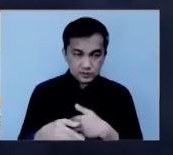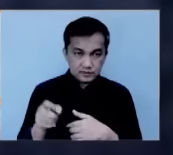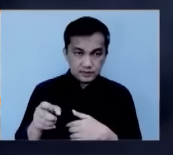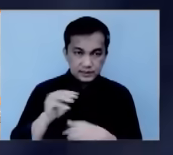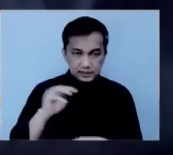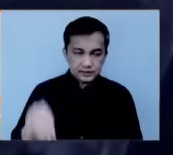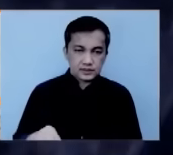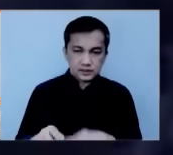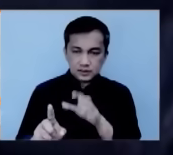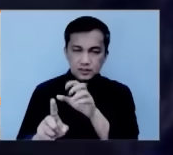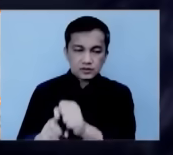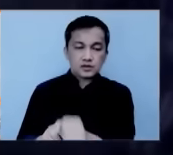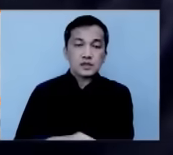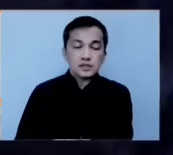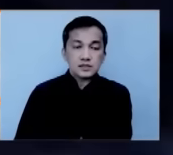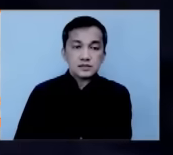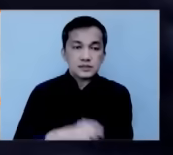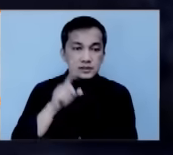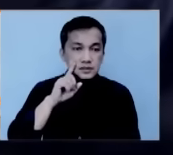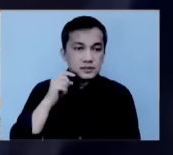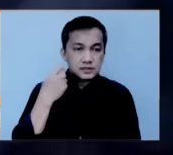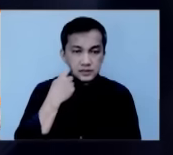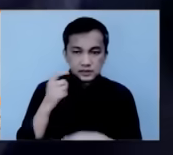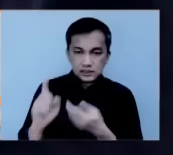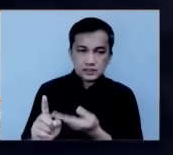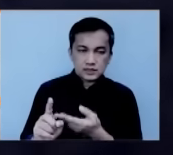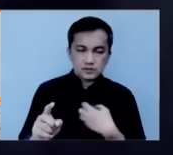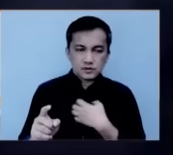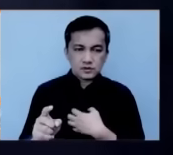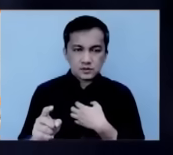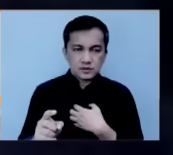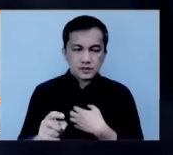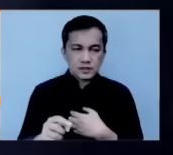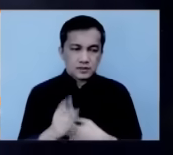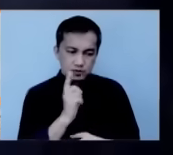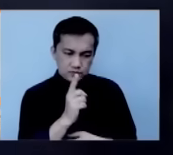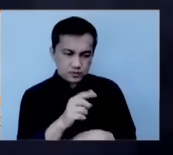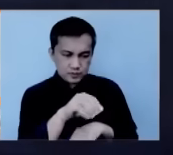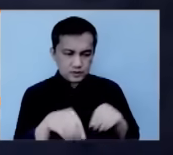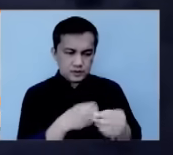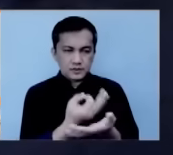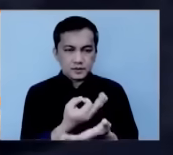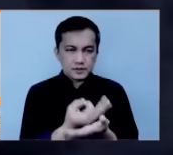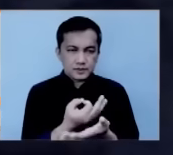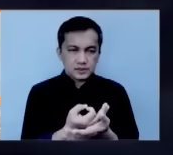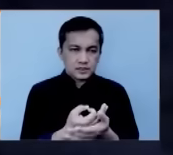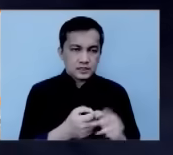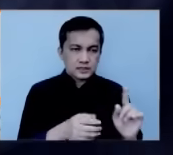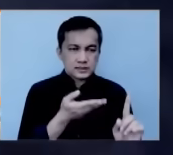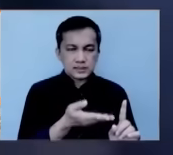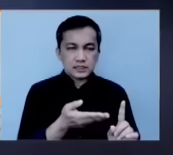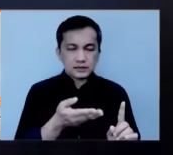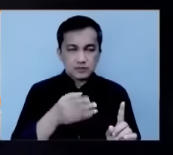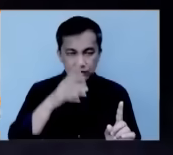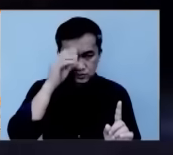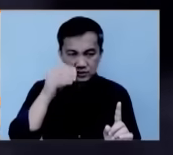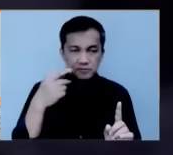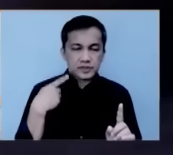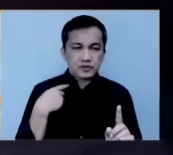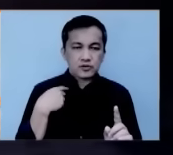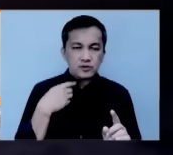Para arestuhin ang transgender woman na inireklamo ng pamba-blackmail sa isang binatang may mild autism na pinilit umano